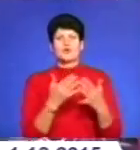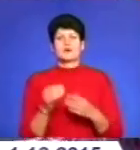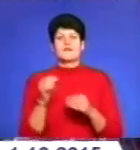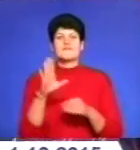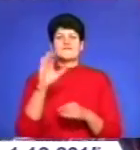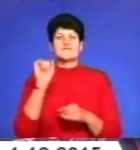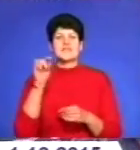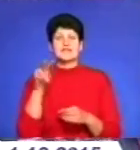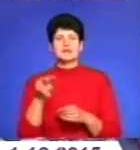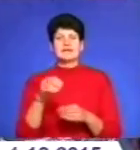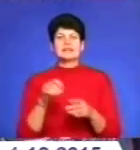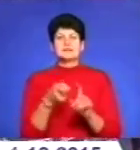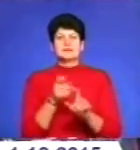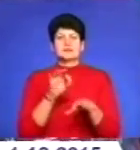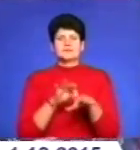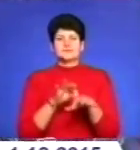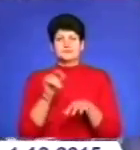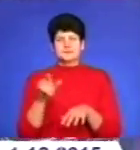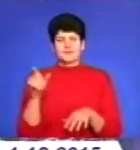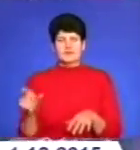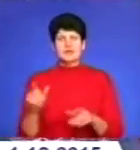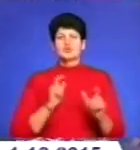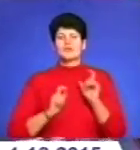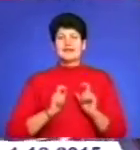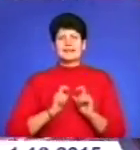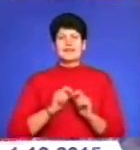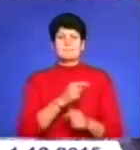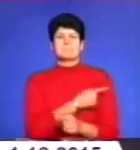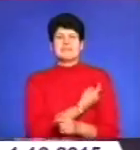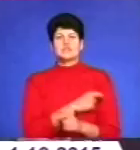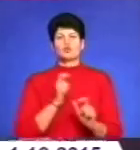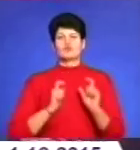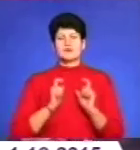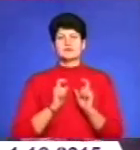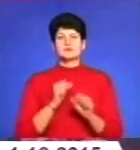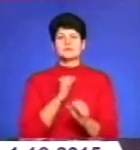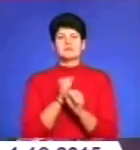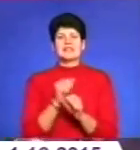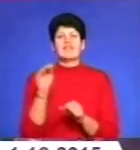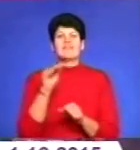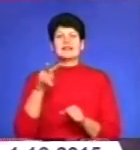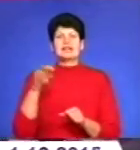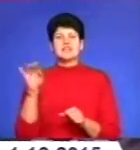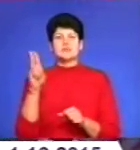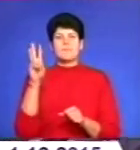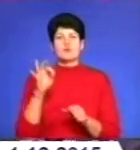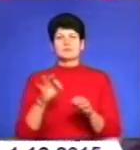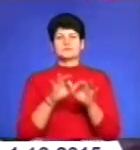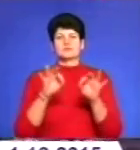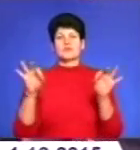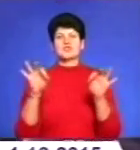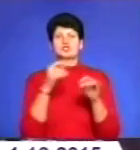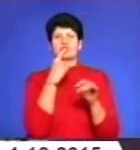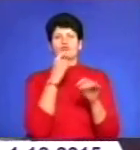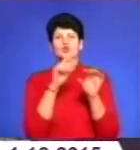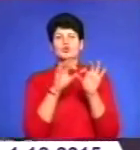обласному центрі на театральному майдані студенти Державного медичного університету ініціювали флешмоб, під час якого влаштували червону стрічку, яка